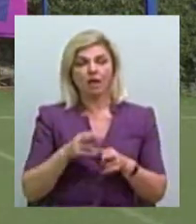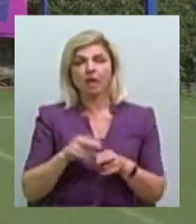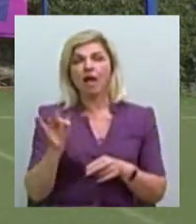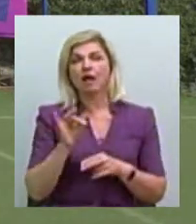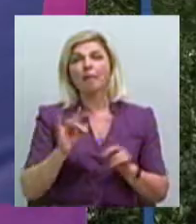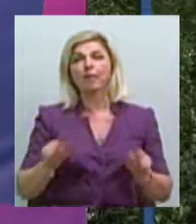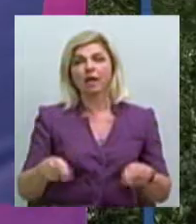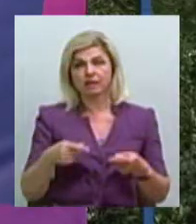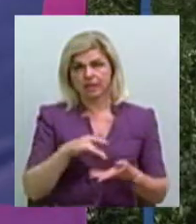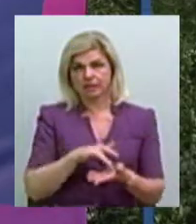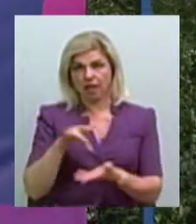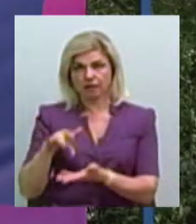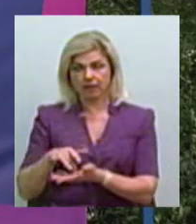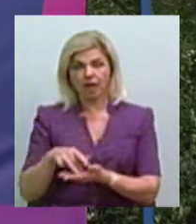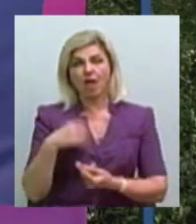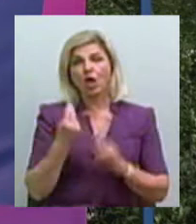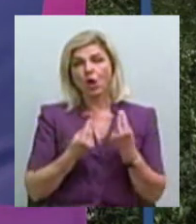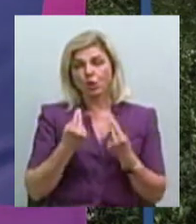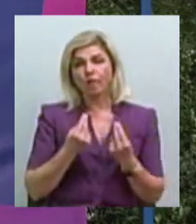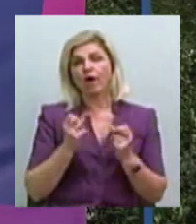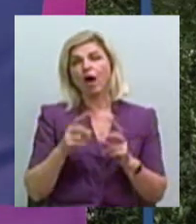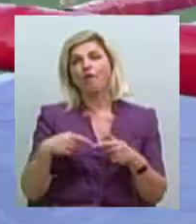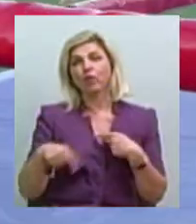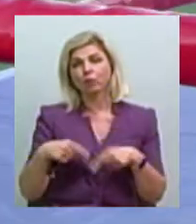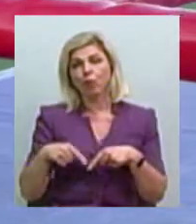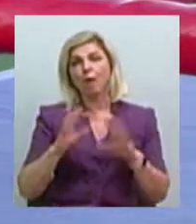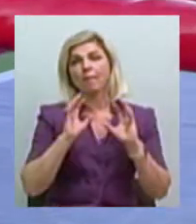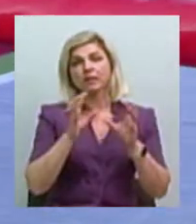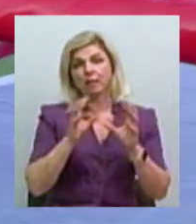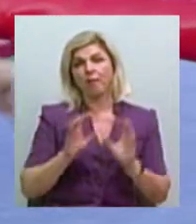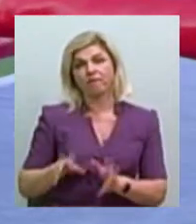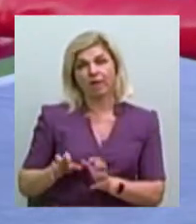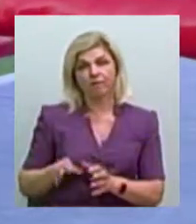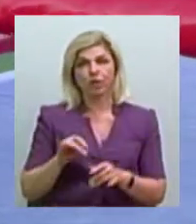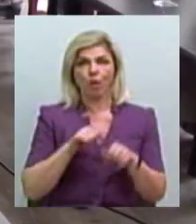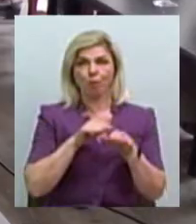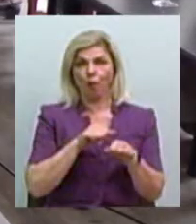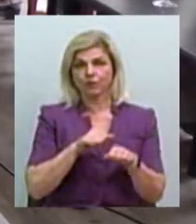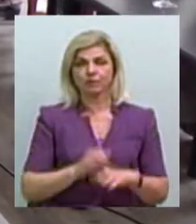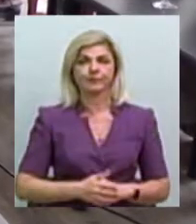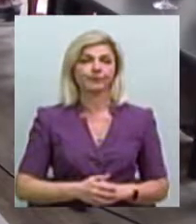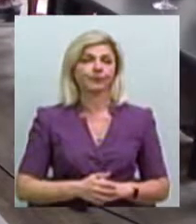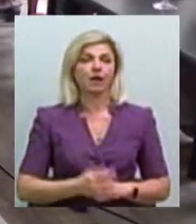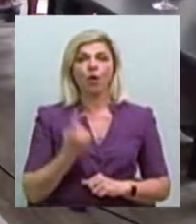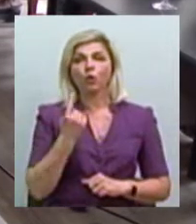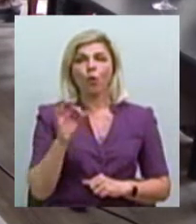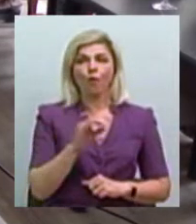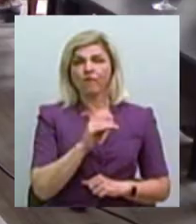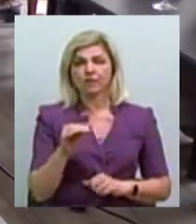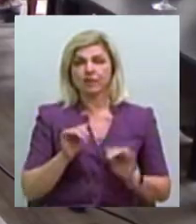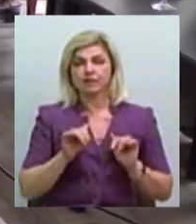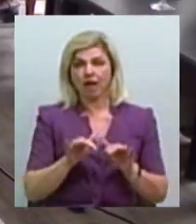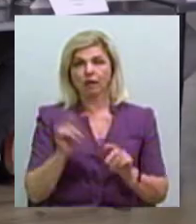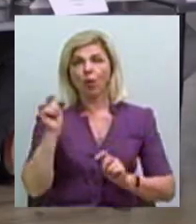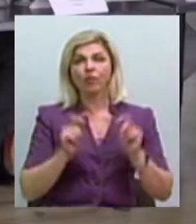реабілітаційних центрів. Ігрові види, такі як футбол, баскетбол і волейбол, і бокс. Єдиний офіційний захід – конференція,